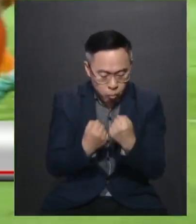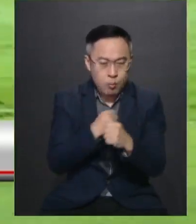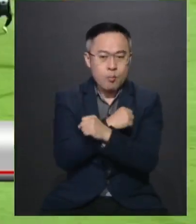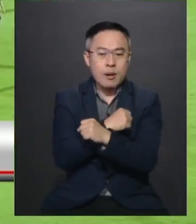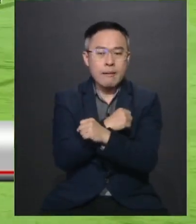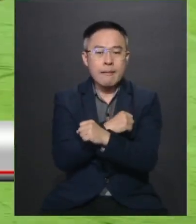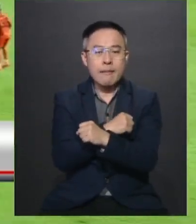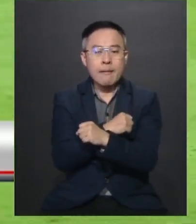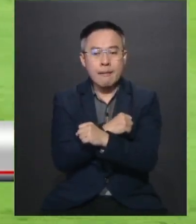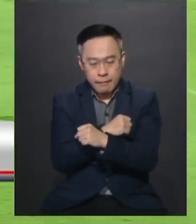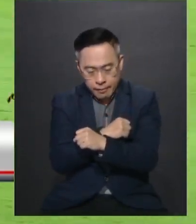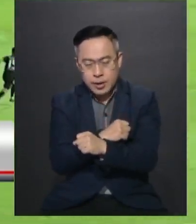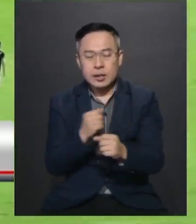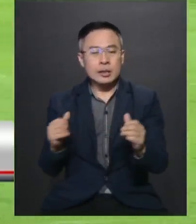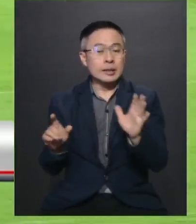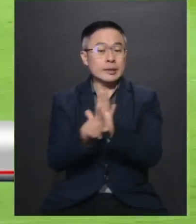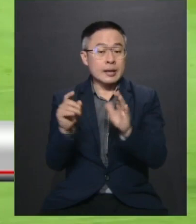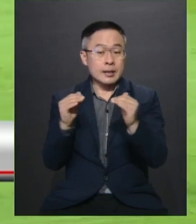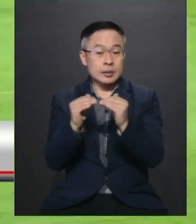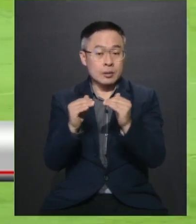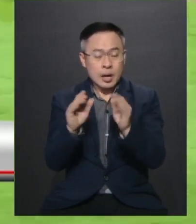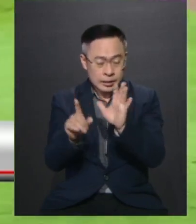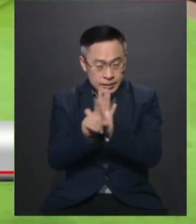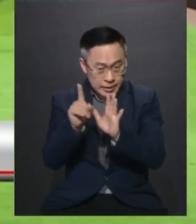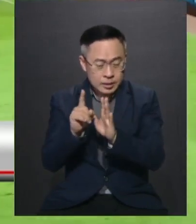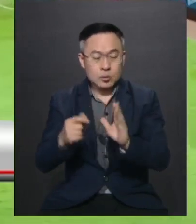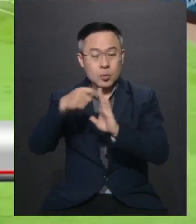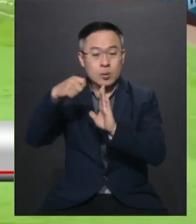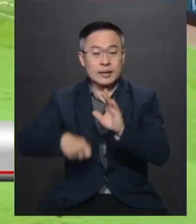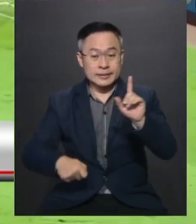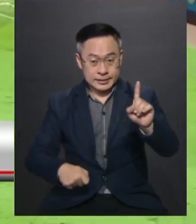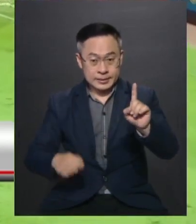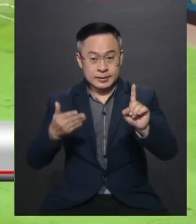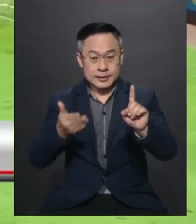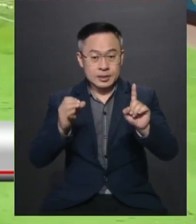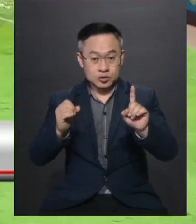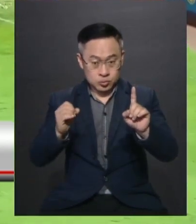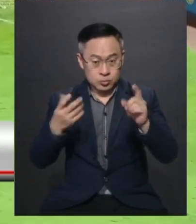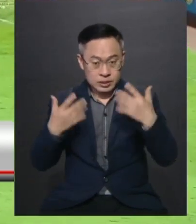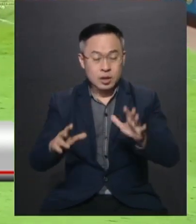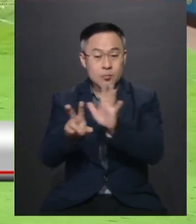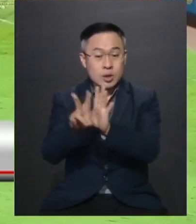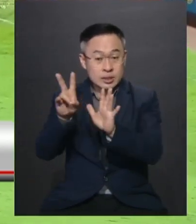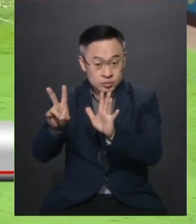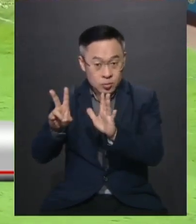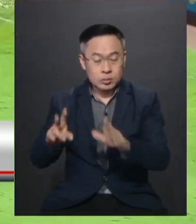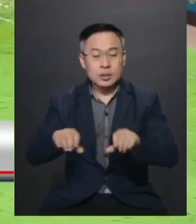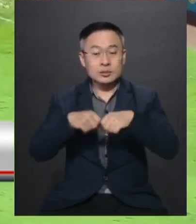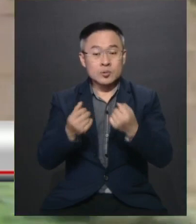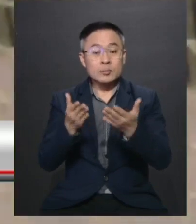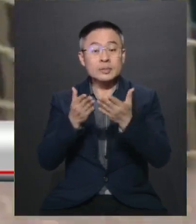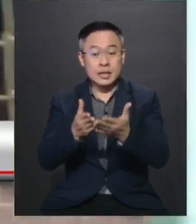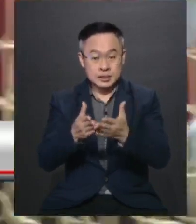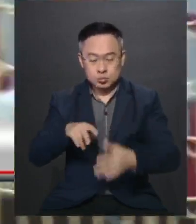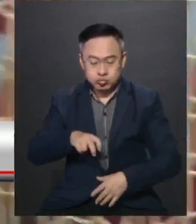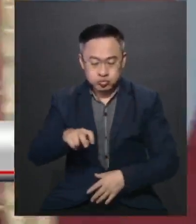ก็เลยยังทำให้นครราชสีมาอย่างนำอยู่นะคะครึ่งหลังค่ะท่าเรือมาตีเสมอได้สำเร็จนะคะเซฟิโอโซเรสไหล